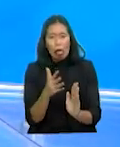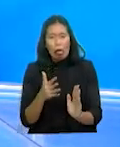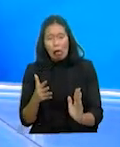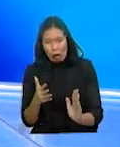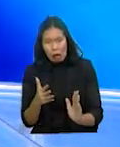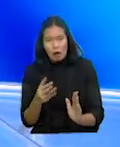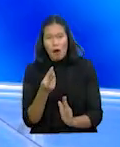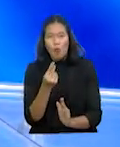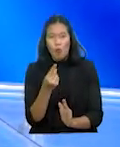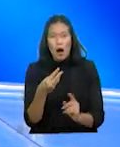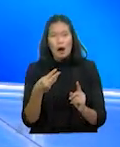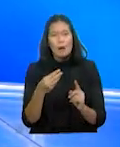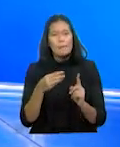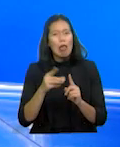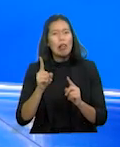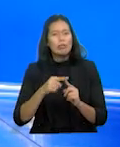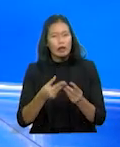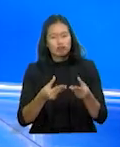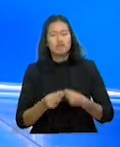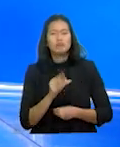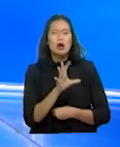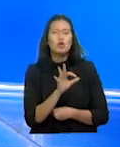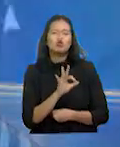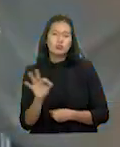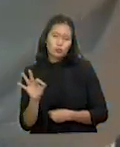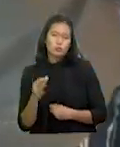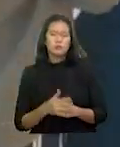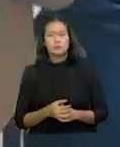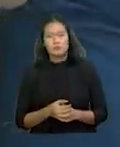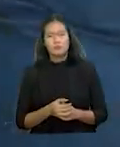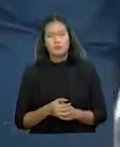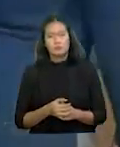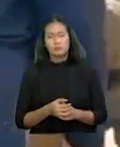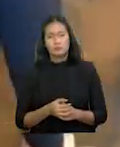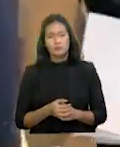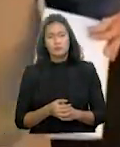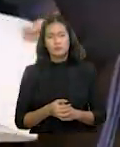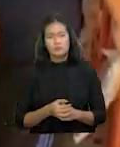berdesakan untuk mendapatkan uang BLT subsidi BBM 500 ribu rupiah per